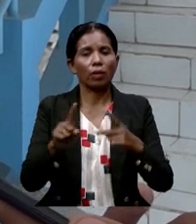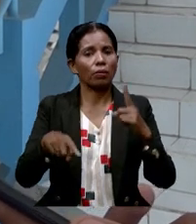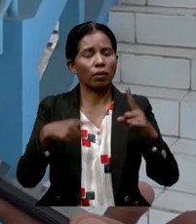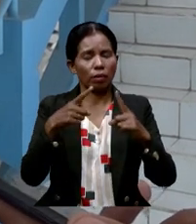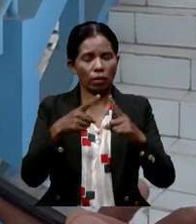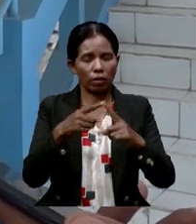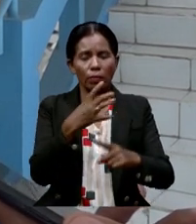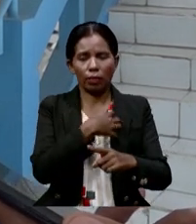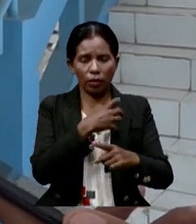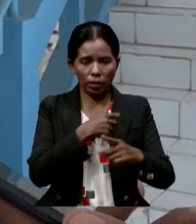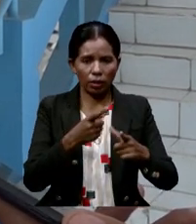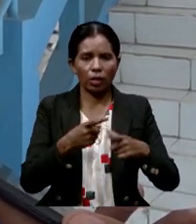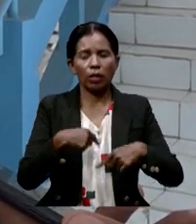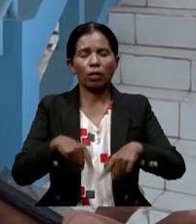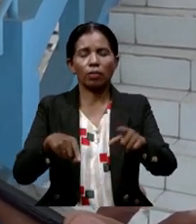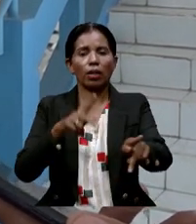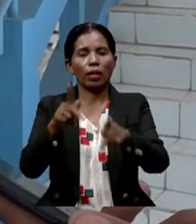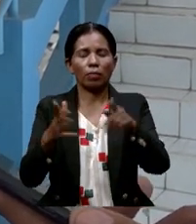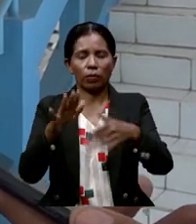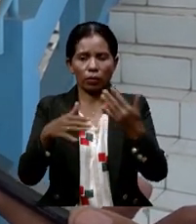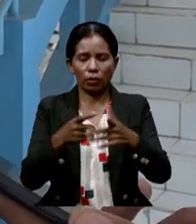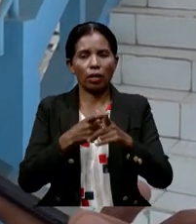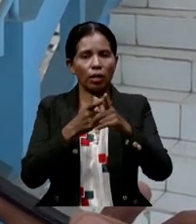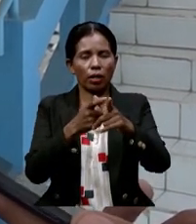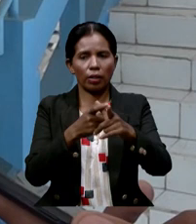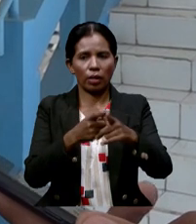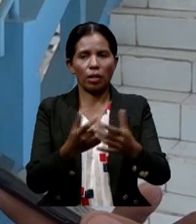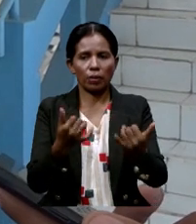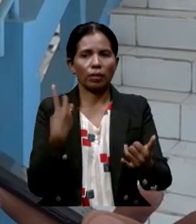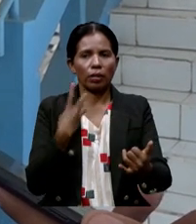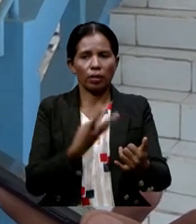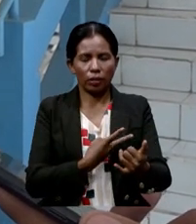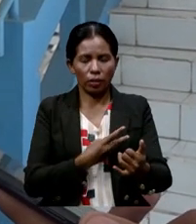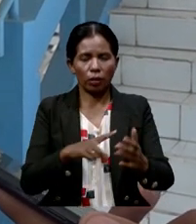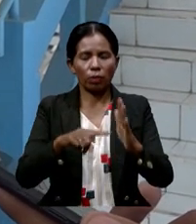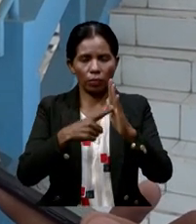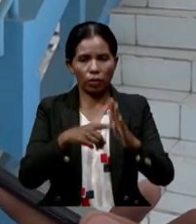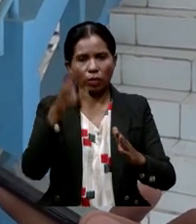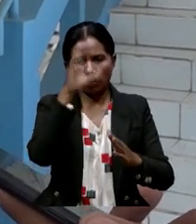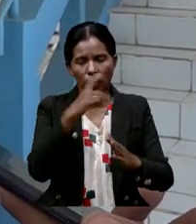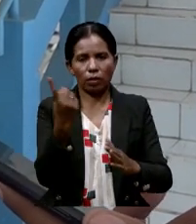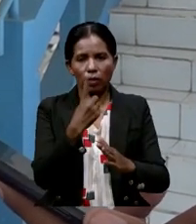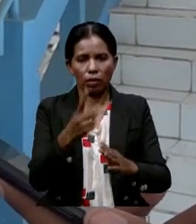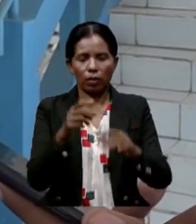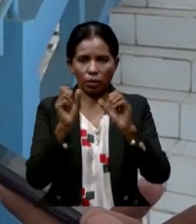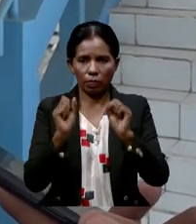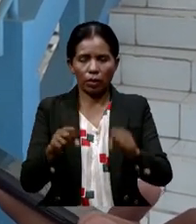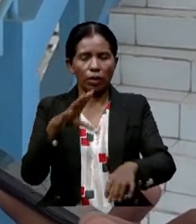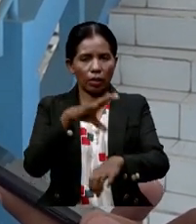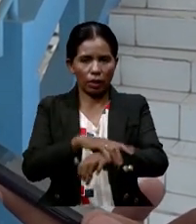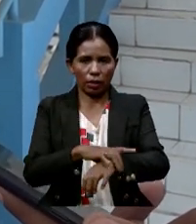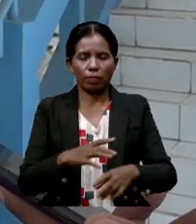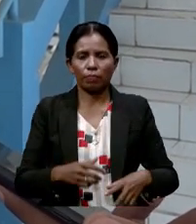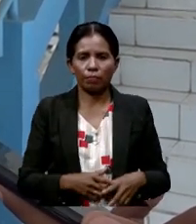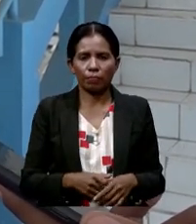patroli mentoi naba suspeitu sirah halai sesan. Mepsa gora ita ni patroli kumese buka tir nafatin suspeitu prabela kaptura.